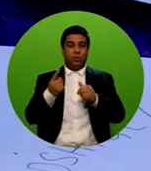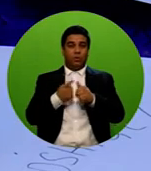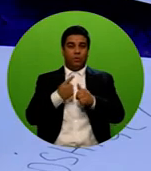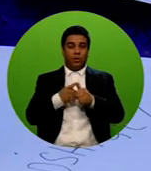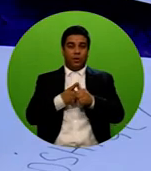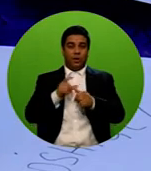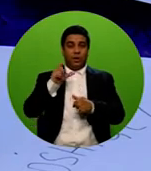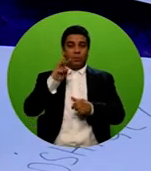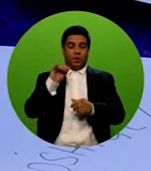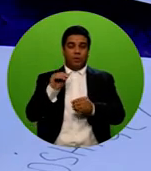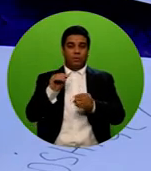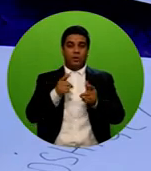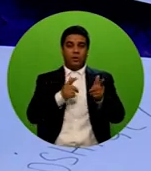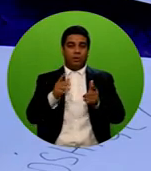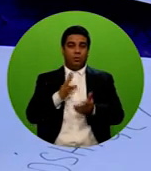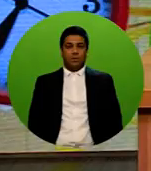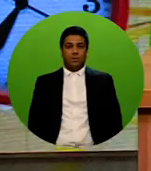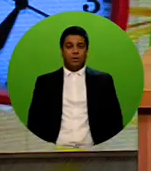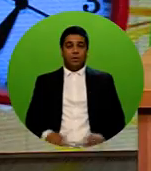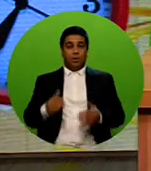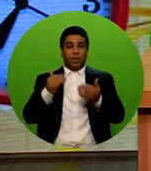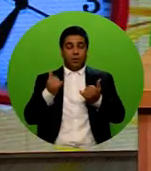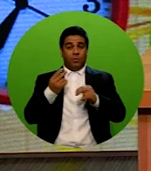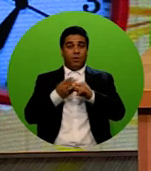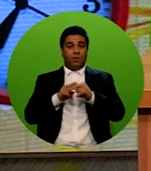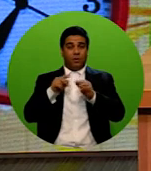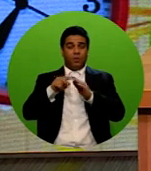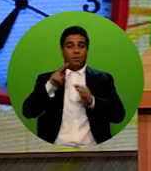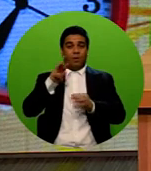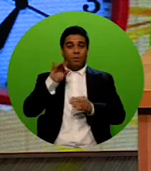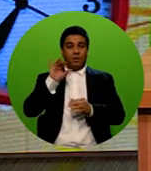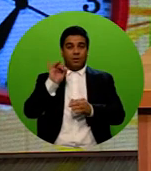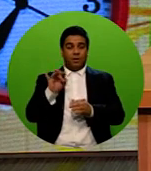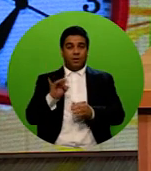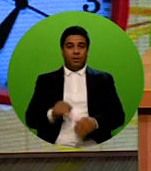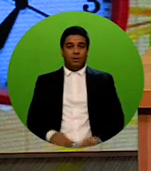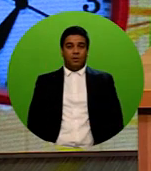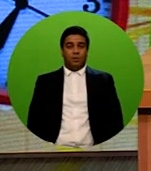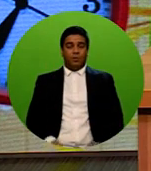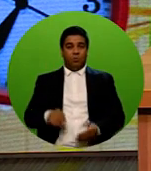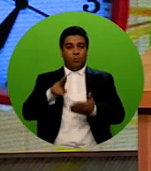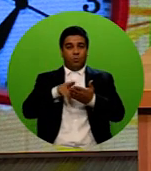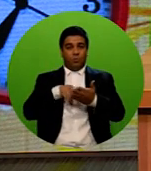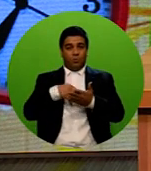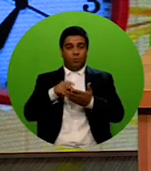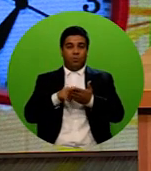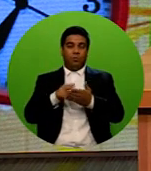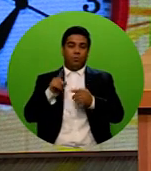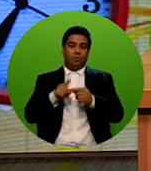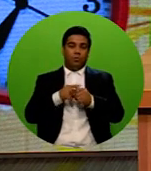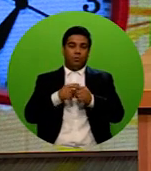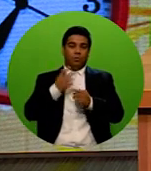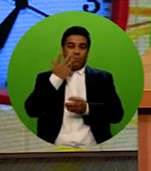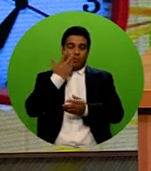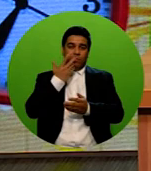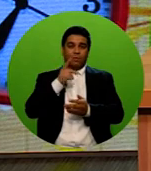nomlangan emblemamiz tayyor bo'ldi. Ana endi buni flomaster, bo'yoq yoki